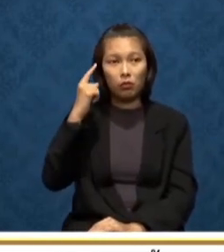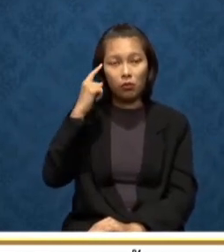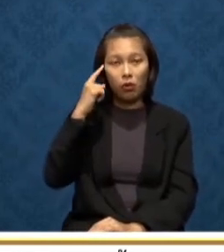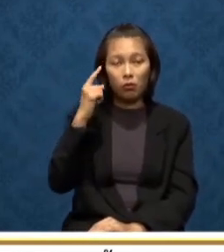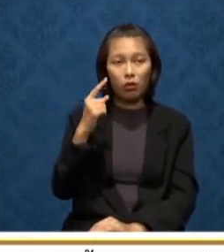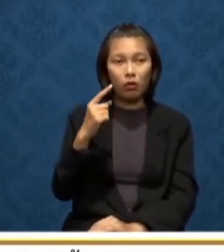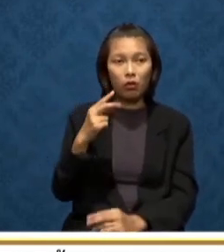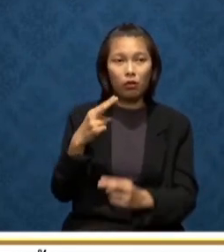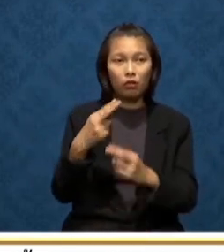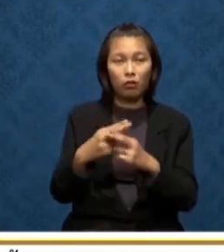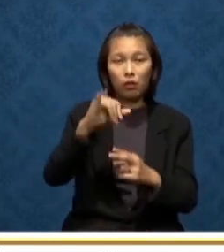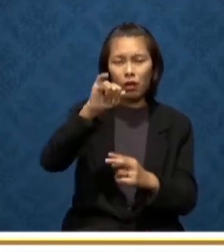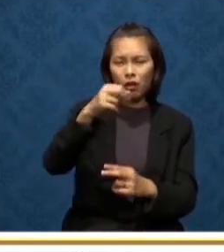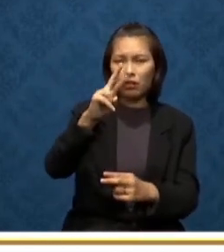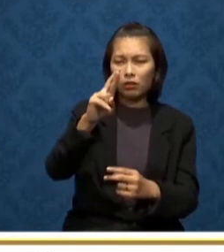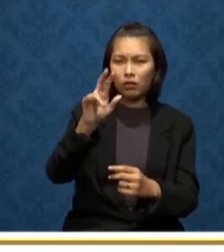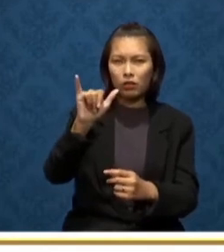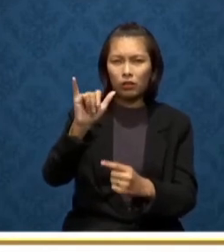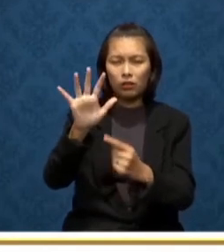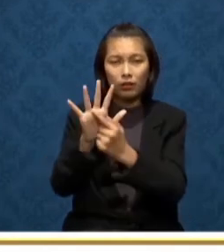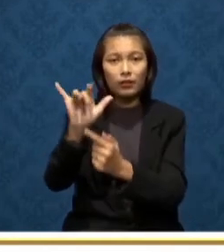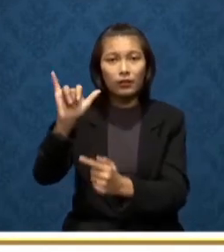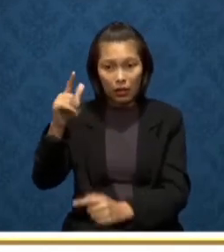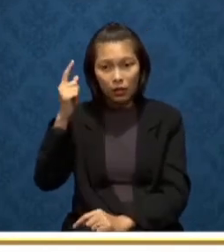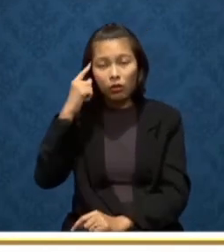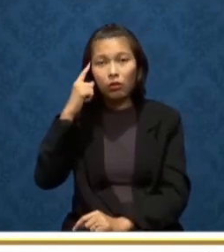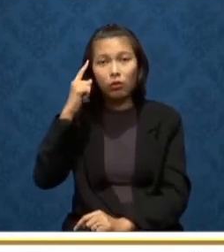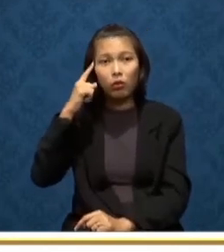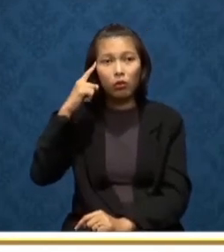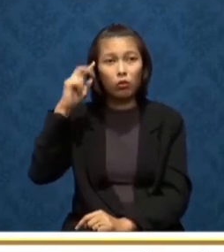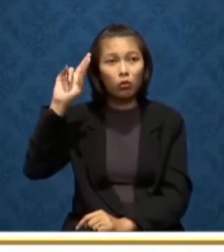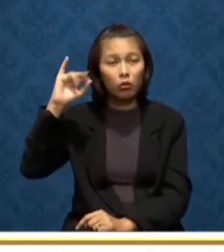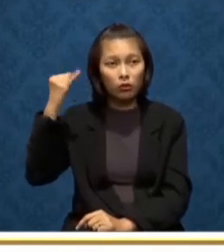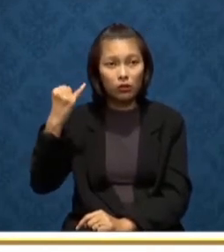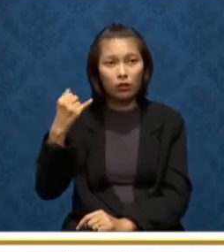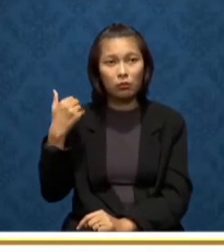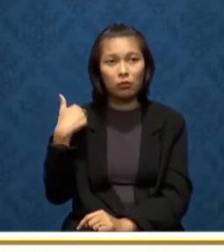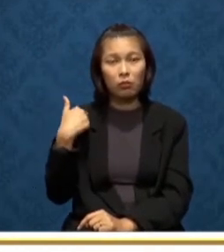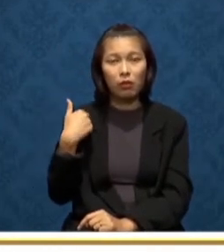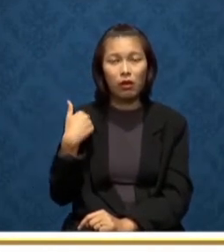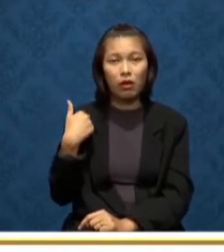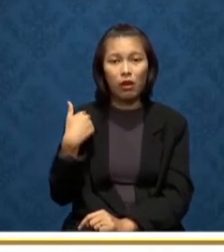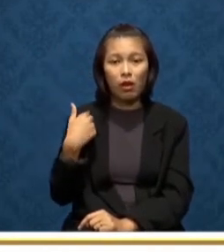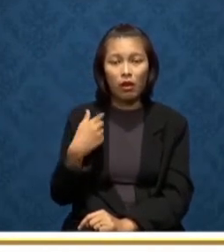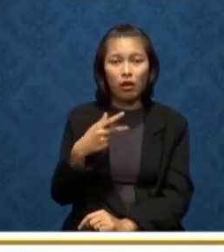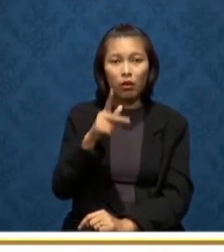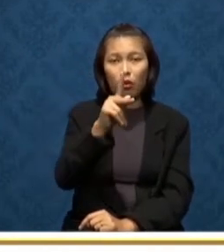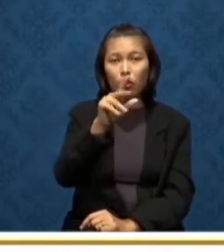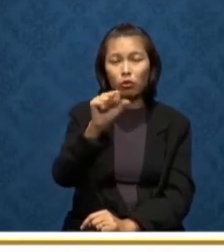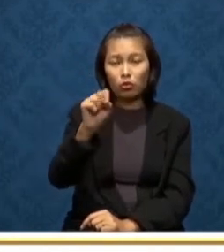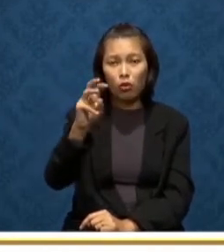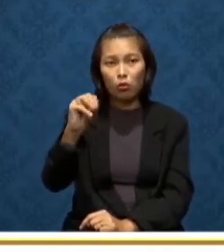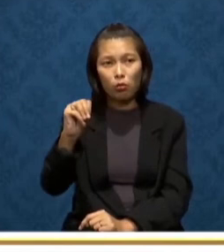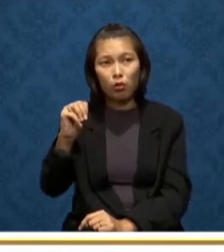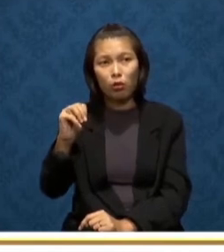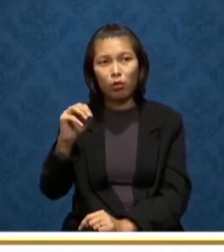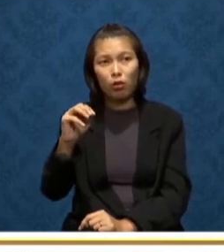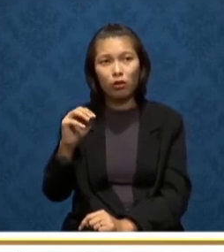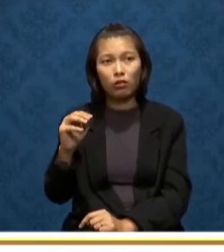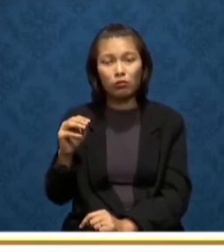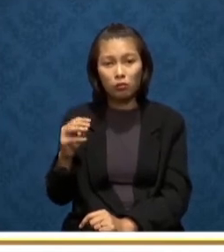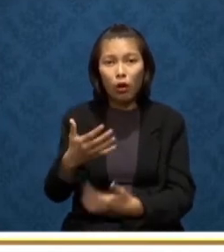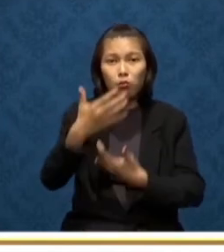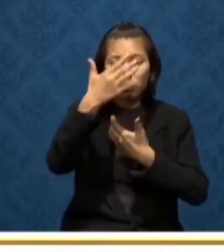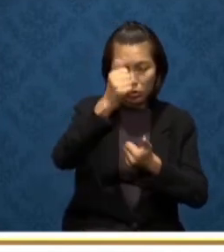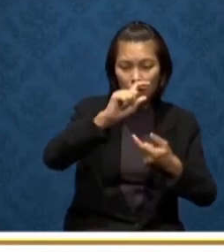รู้จักกับคุณจรัลดิษฐาอภิชัยไหมเดี๋ยวนี้อดีตกสมของท่านไปอยู่ที่ไหนท่านได้สนใจ